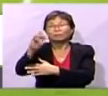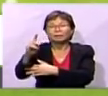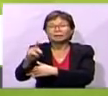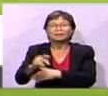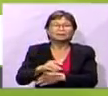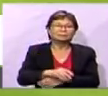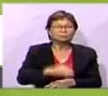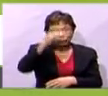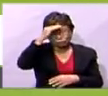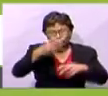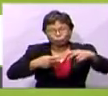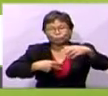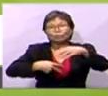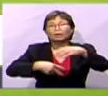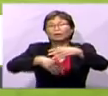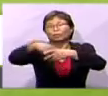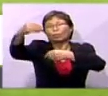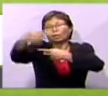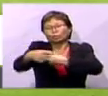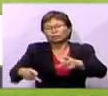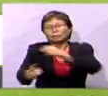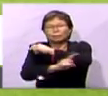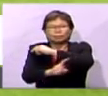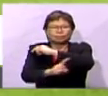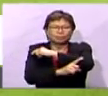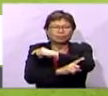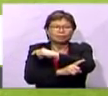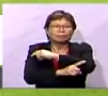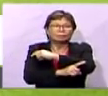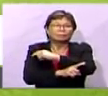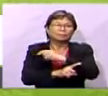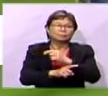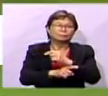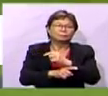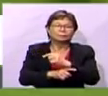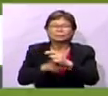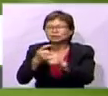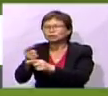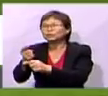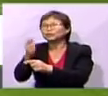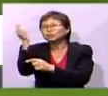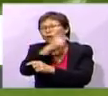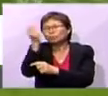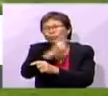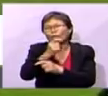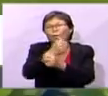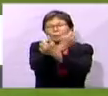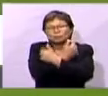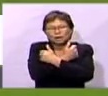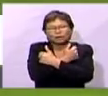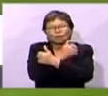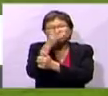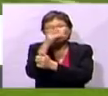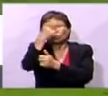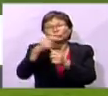kedudukan apabila sepakan dari luar kotak penalti Jorge Pereira Diaz memperdayakan penjaga gol Melaka Zamir Selamat